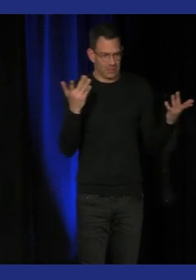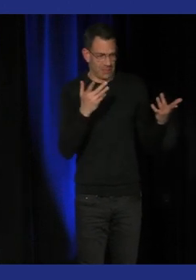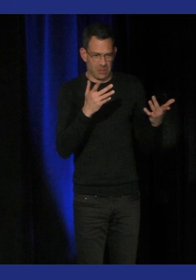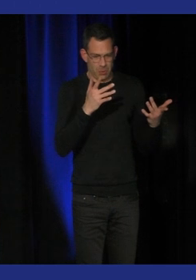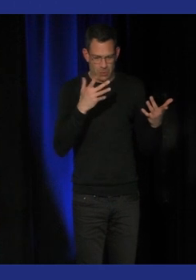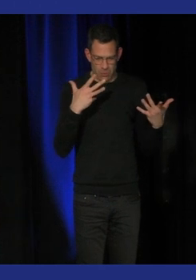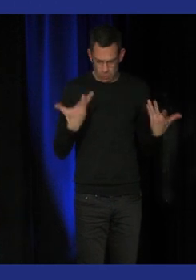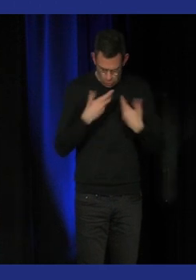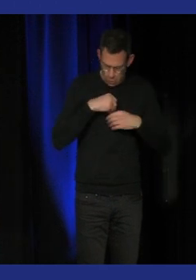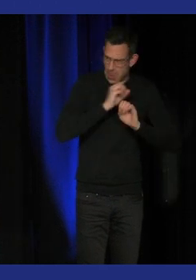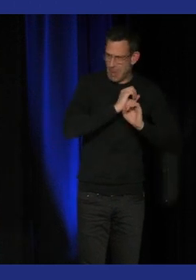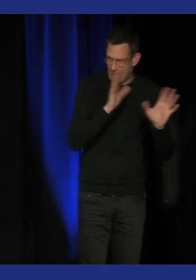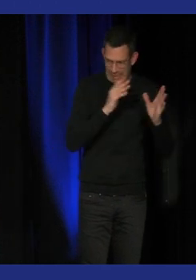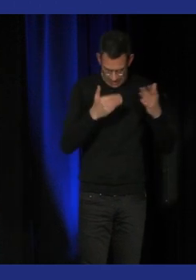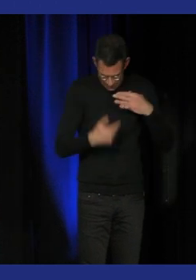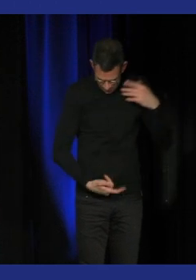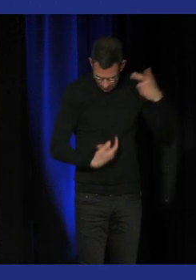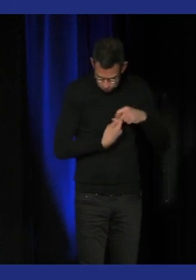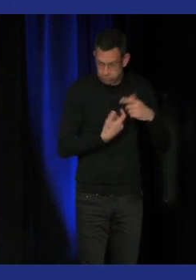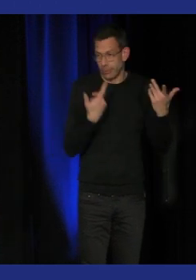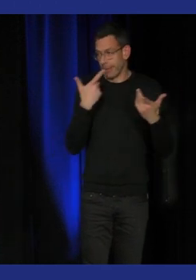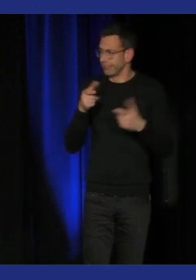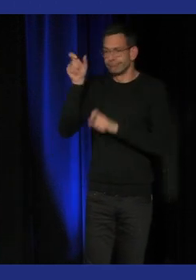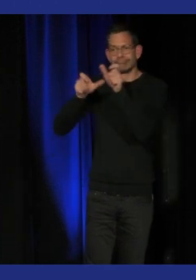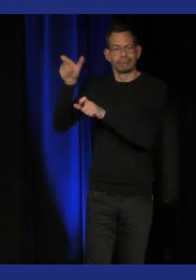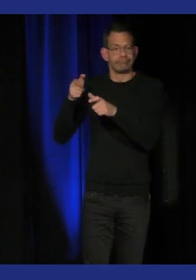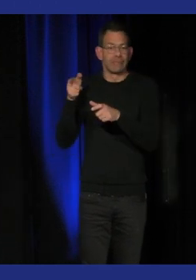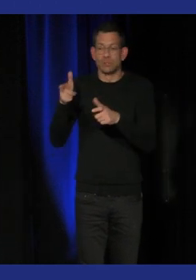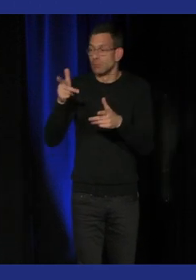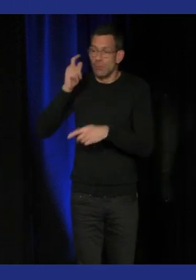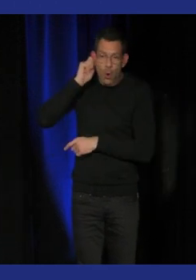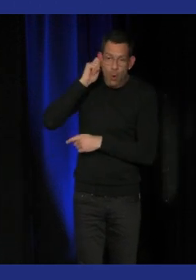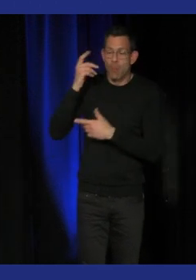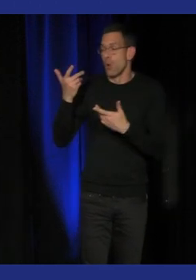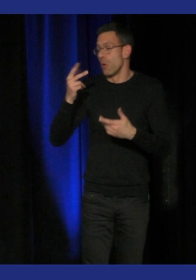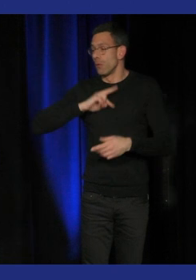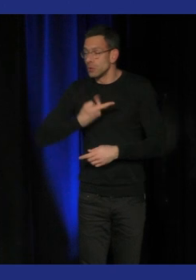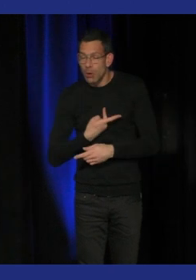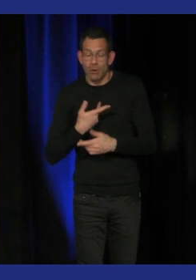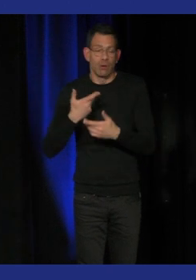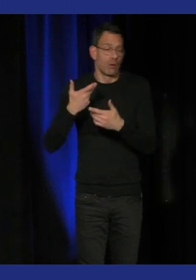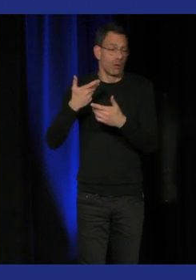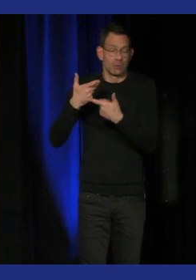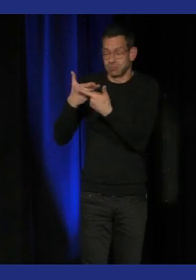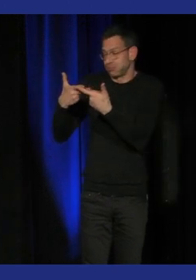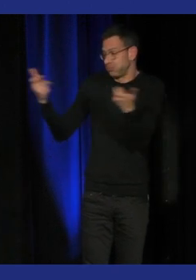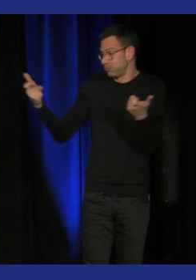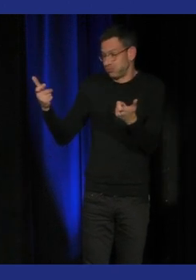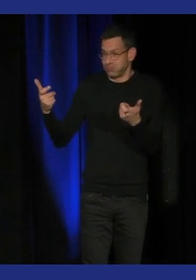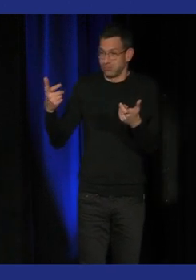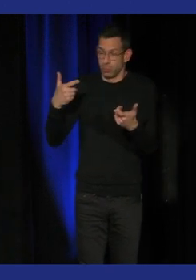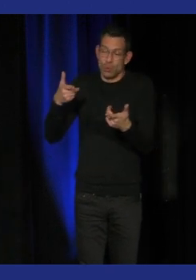cisgenres, pour désigner de façon insultante les personnes homosexuelles, transgenres, ou toutes les personnes qui